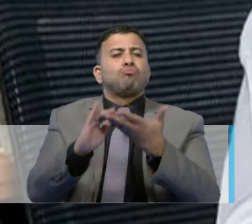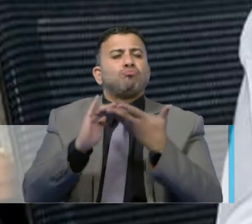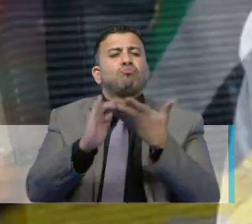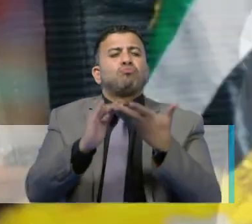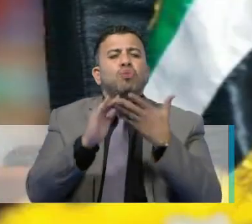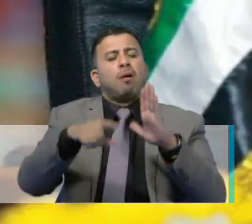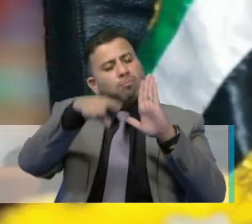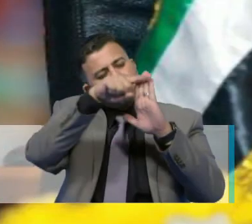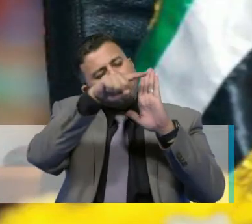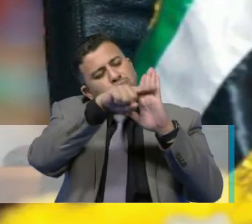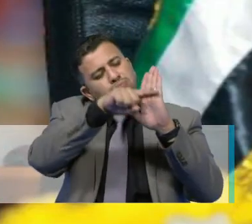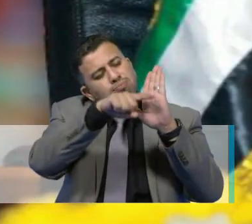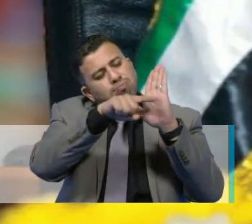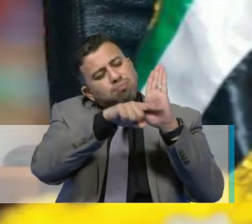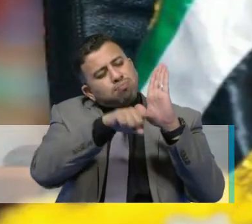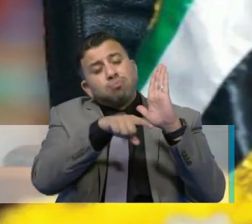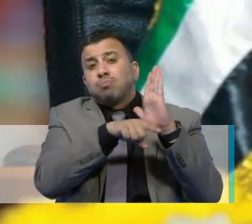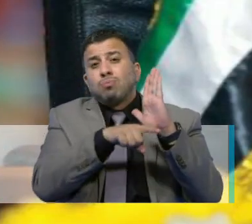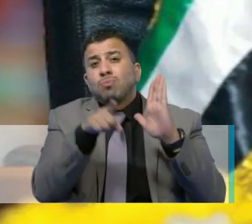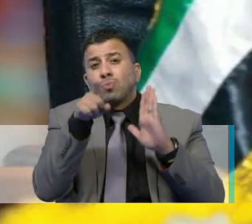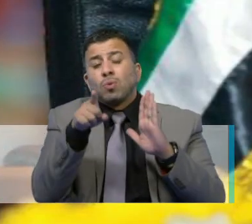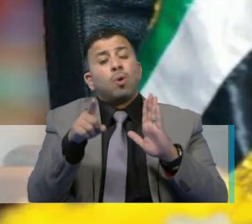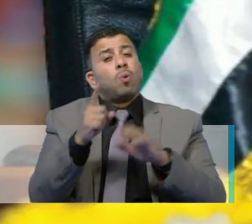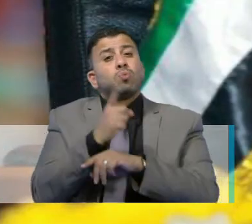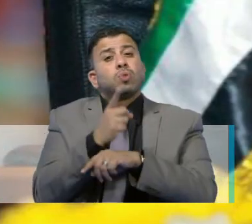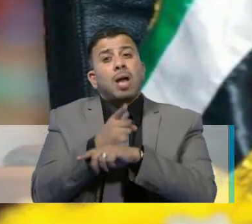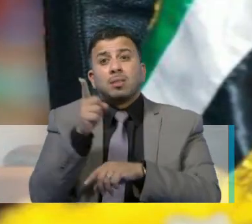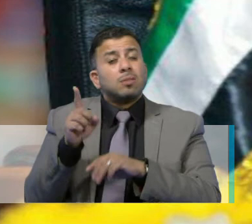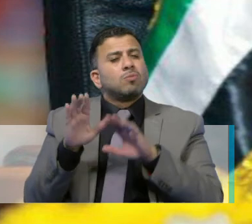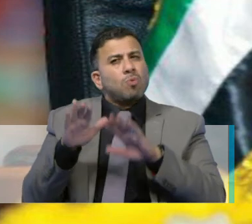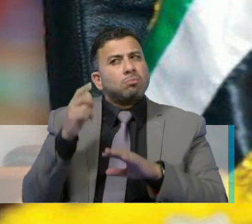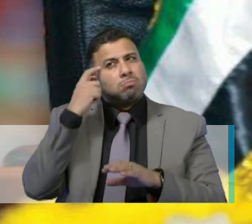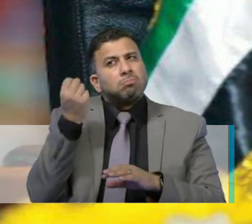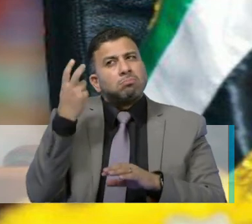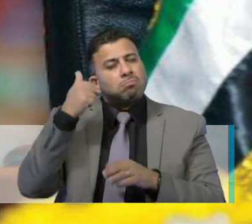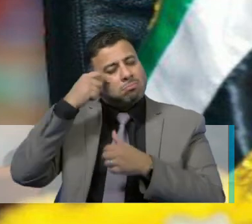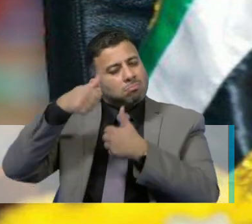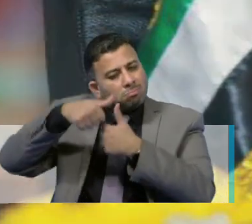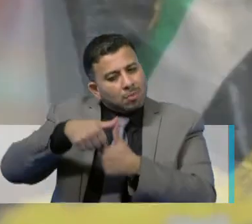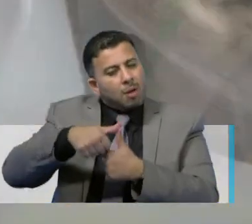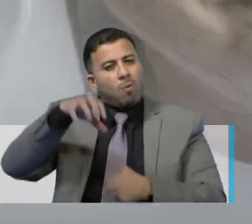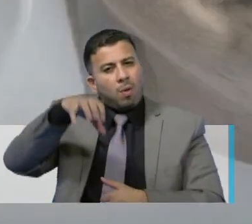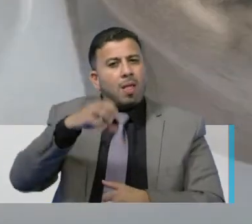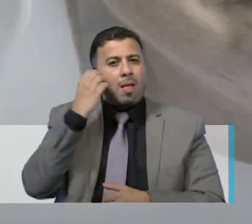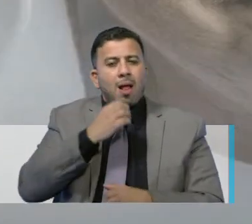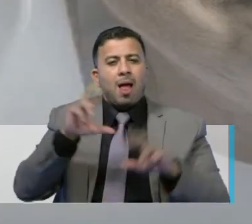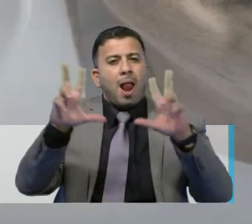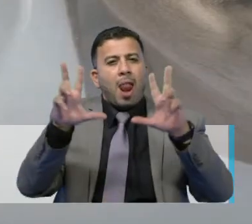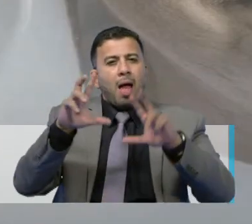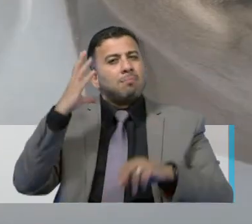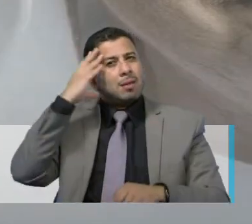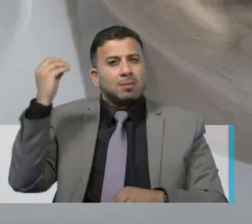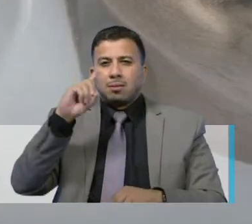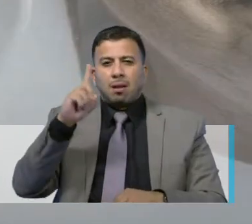بين سطوره ويبقى الاستاذ حاضرا بتاثيره وفكره في الذاكره الوطنيه والاعلاميه